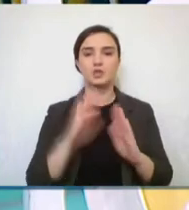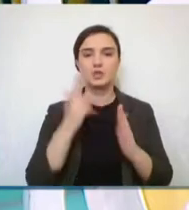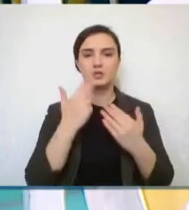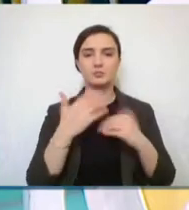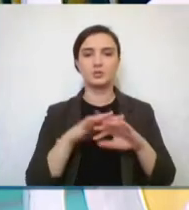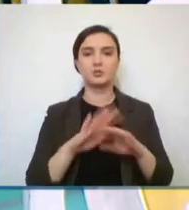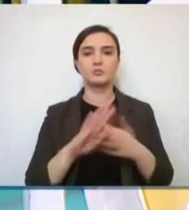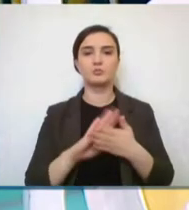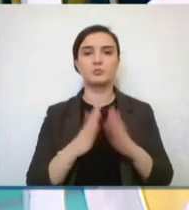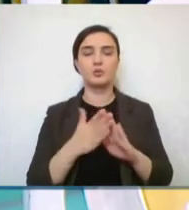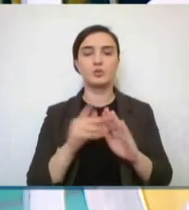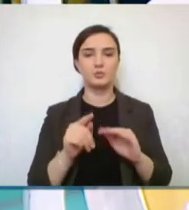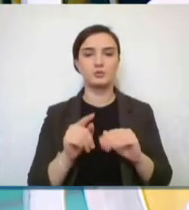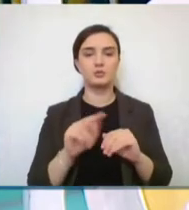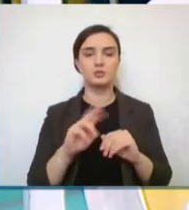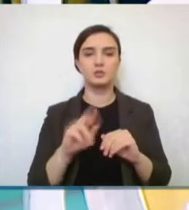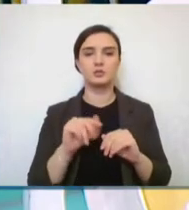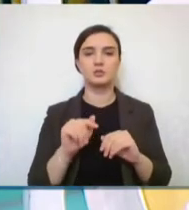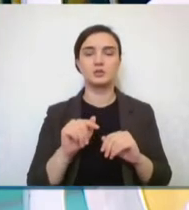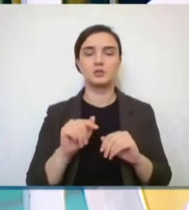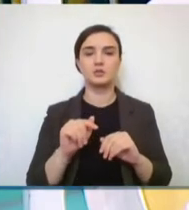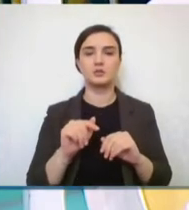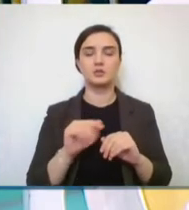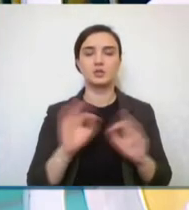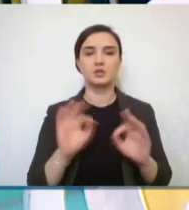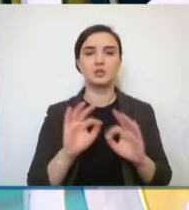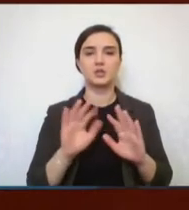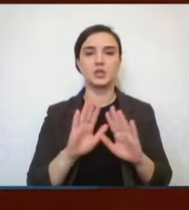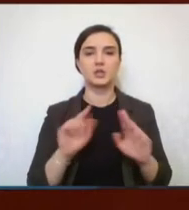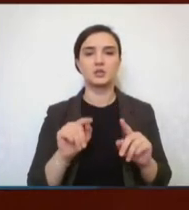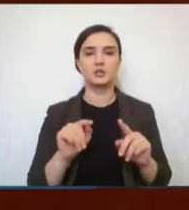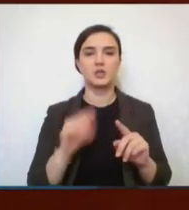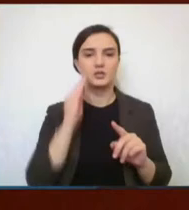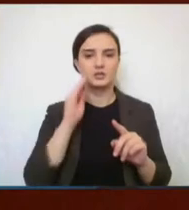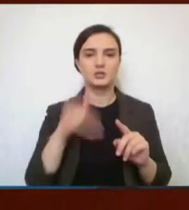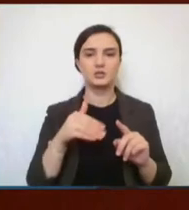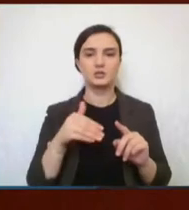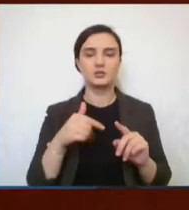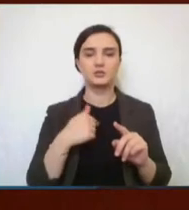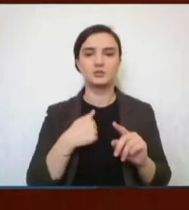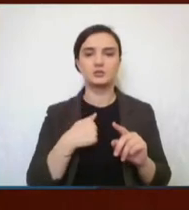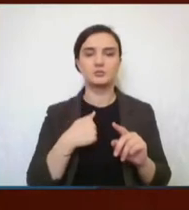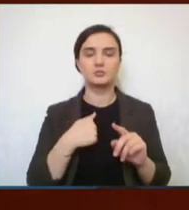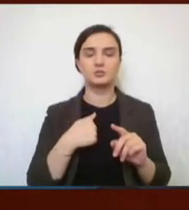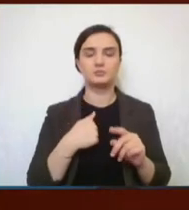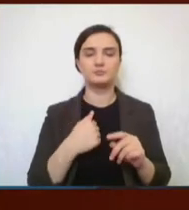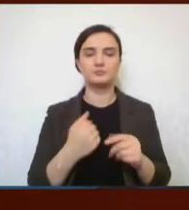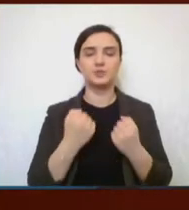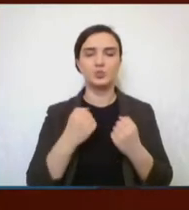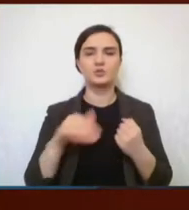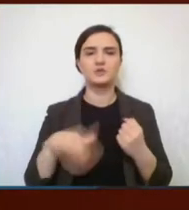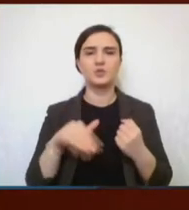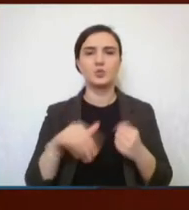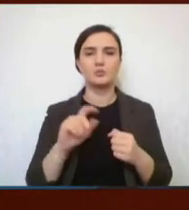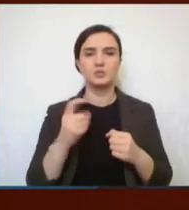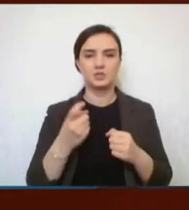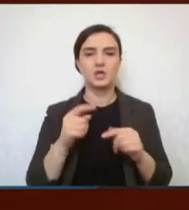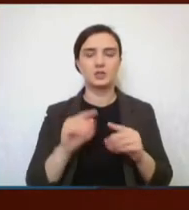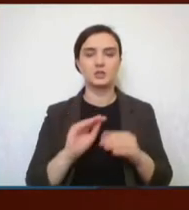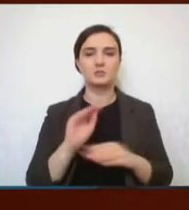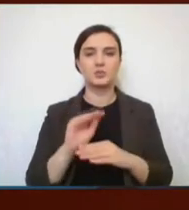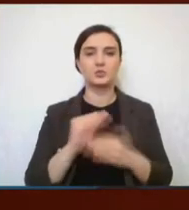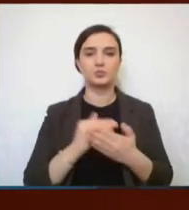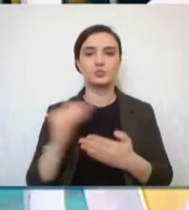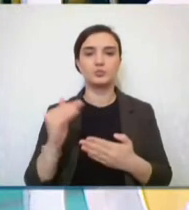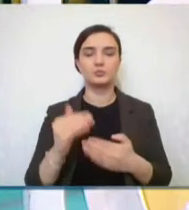და არანაირი ასე ვთქვათ აზრი არ აქვს. და ჩემს დაუცველობას და ჩემი დაუცველობის ხარისხს ზრდის ალბათ.